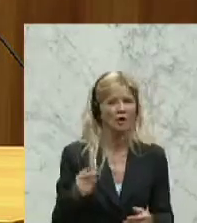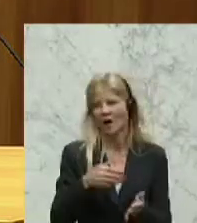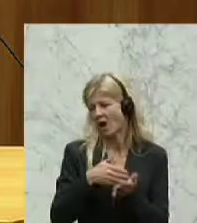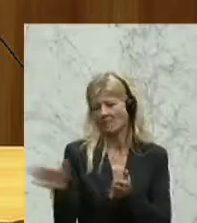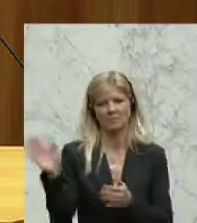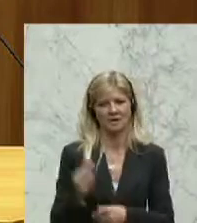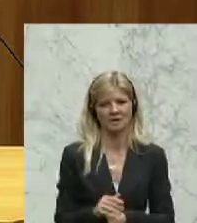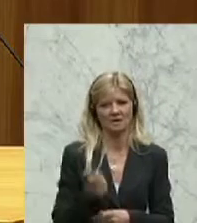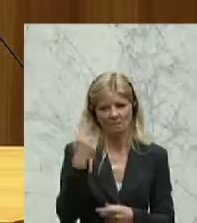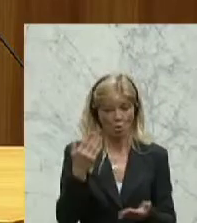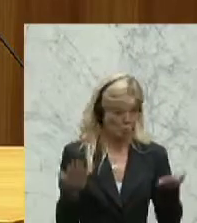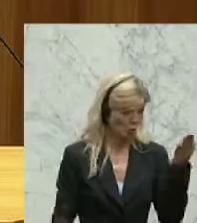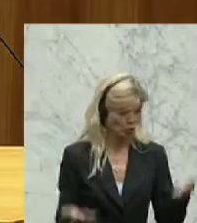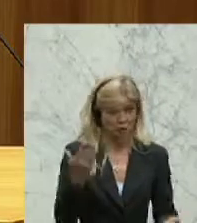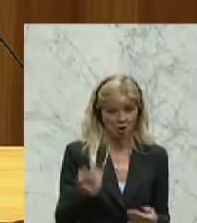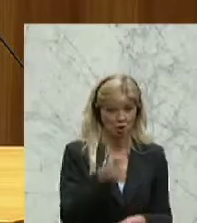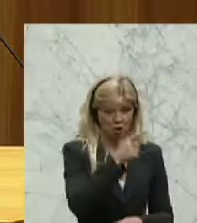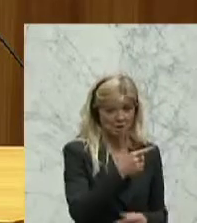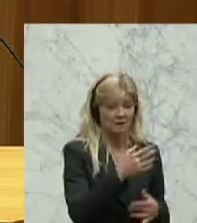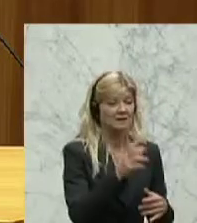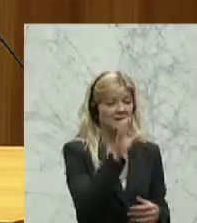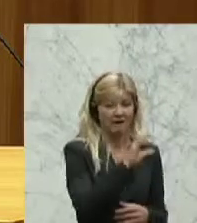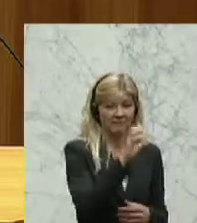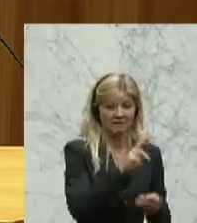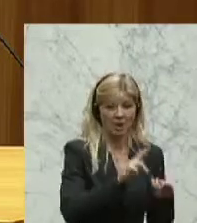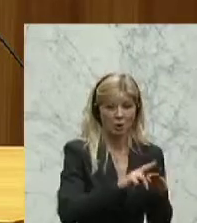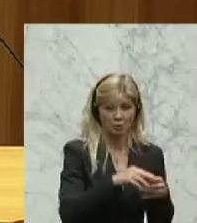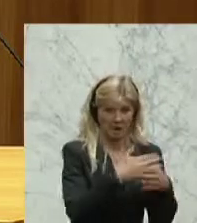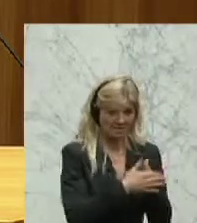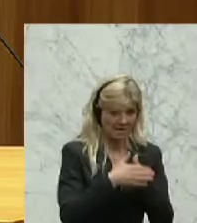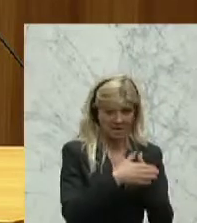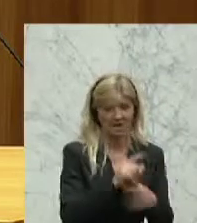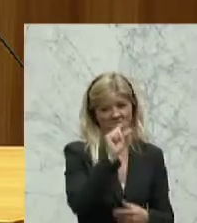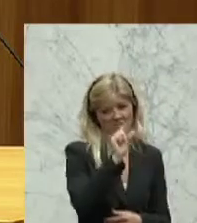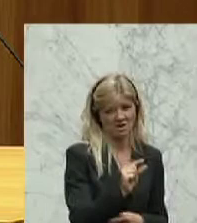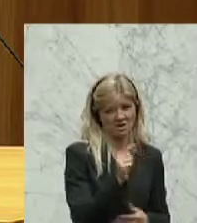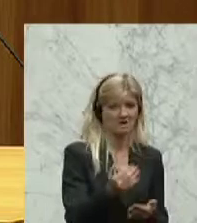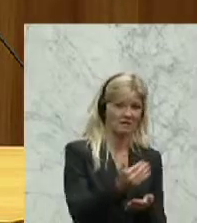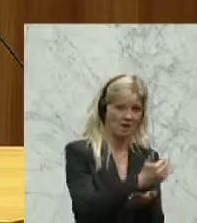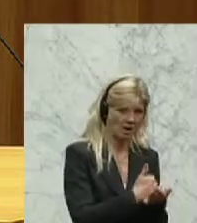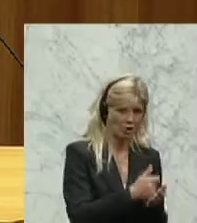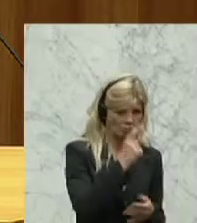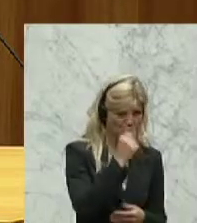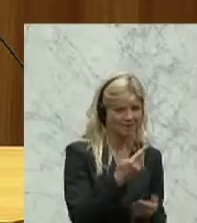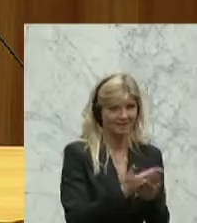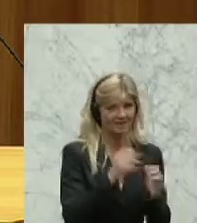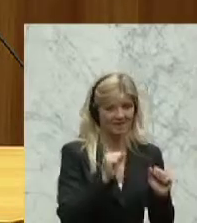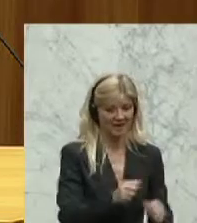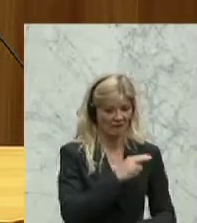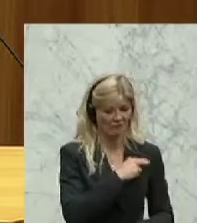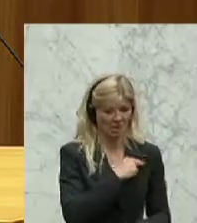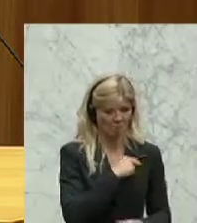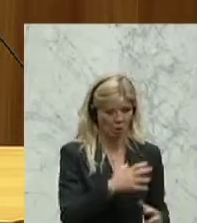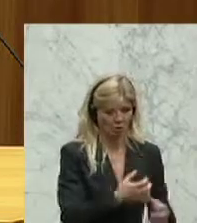einkommenssteuer und damit können sie vermögen schaffen und mit diesem vermögen können sie auch eine vermögensabgabe leisten die